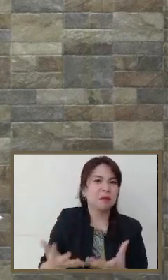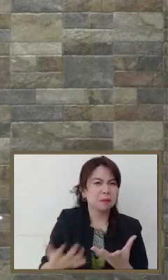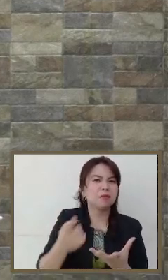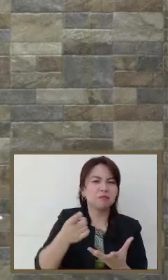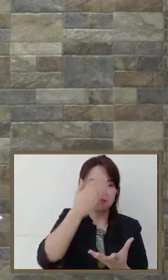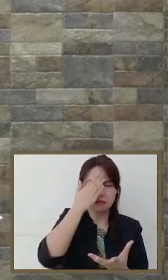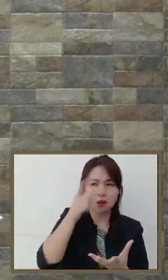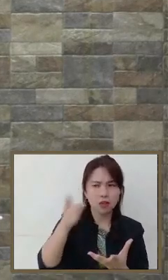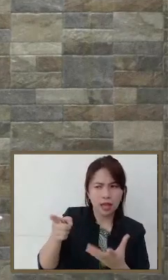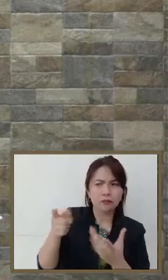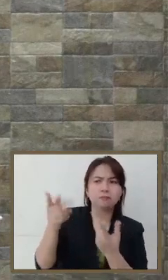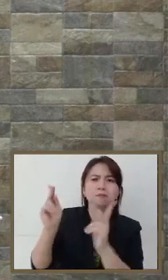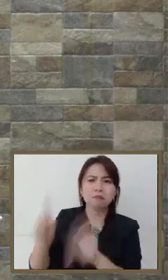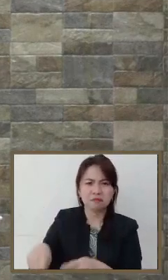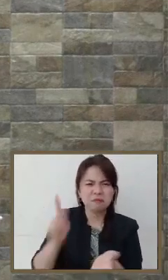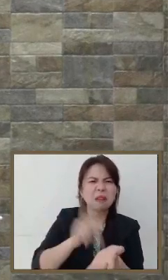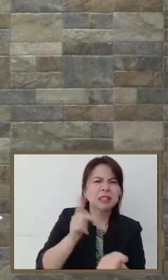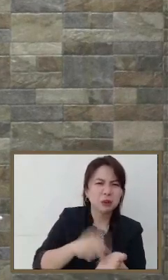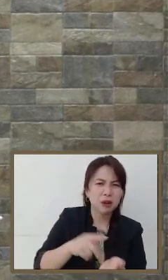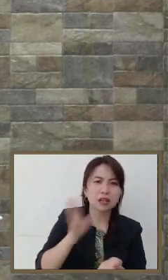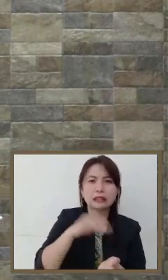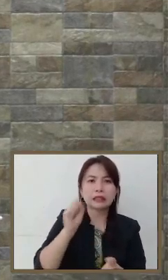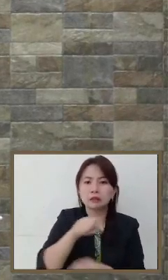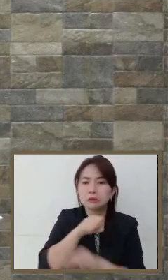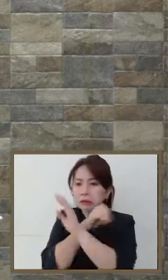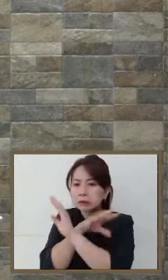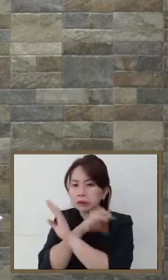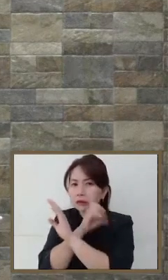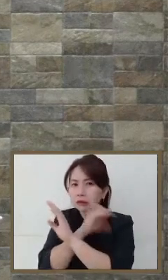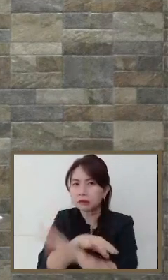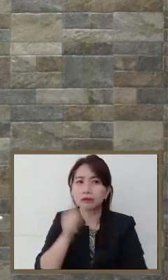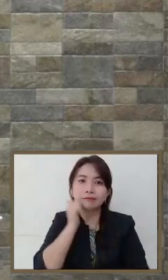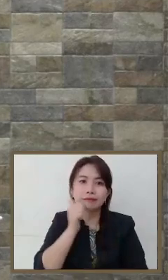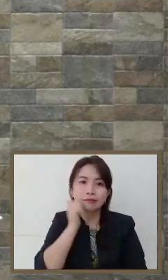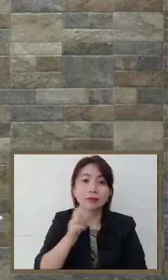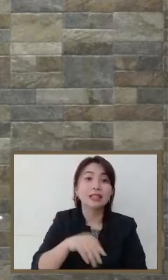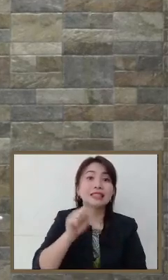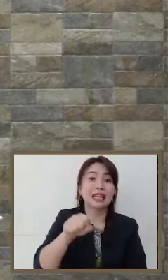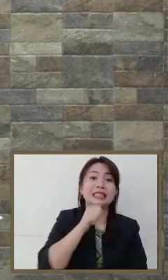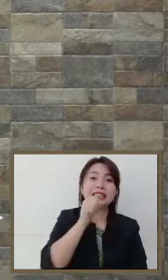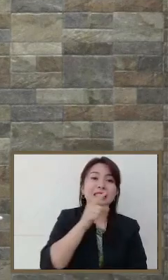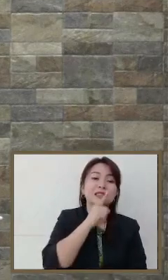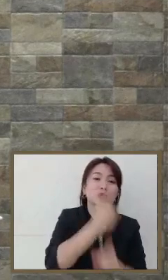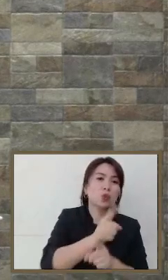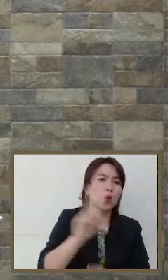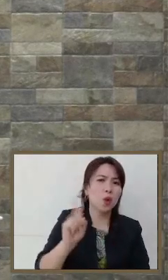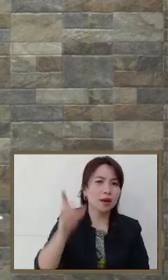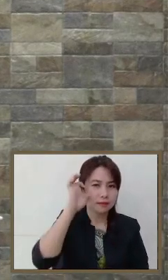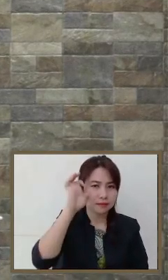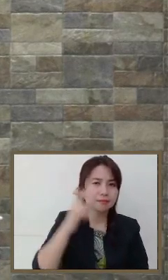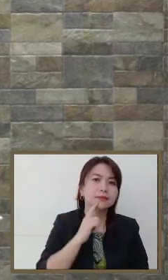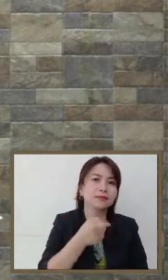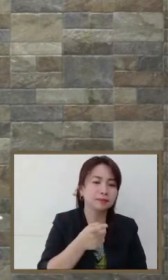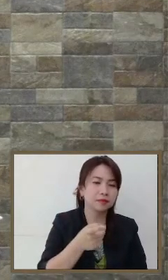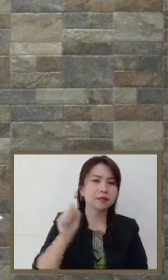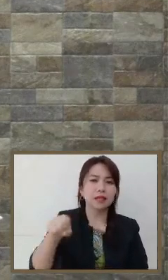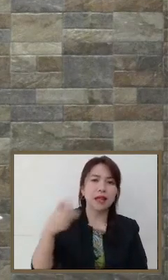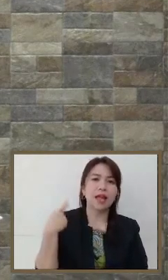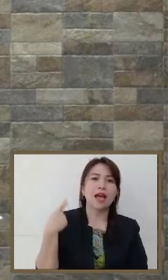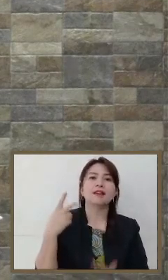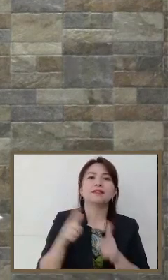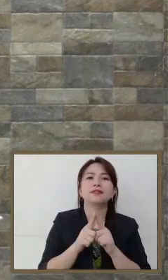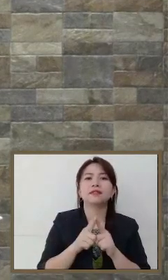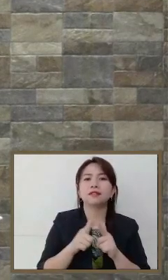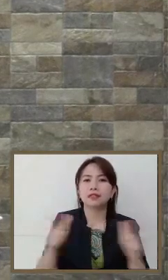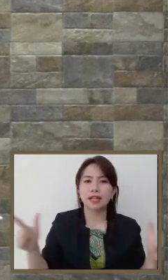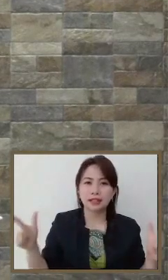kilala mong Marites kilala mong hindi hindi totoo sa kanyang sinasabi merong malaking epekto mga kapatid